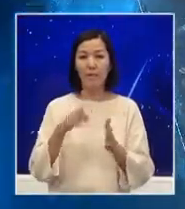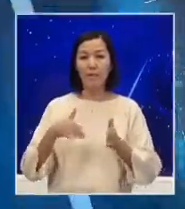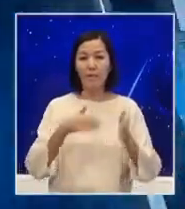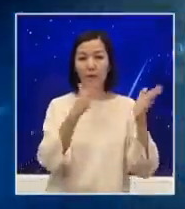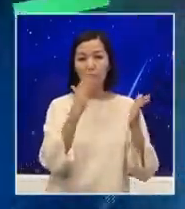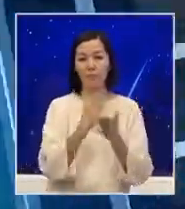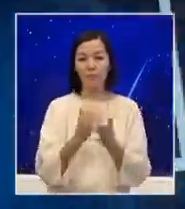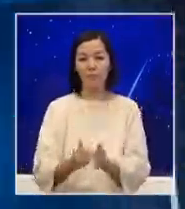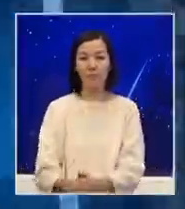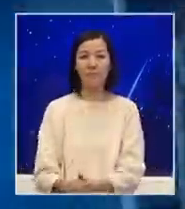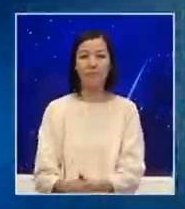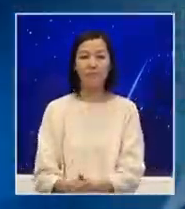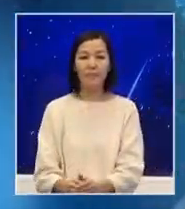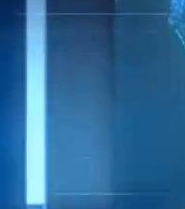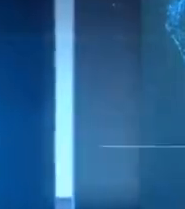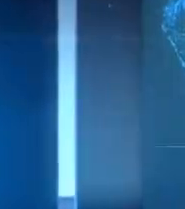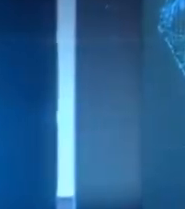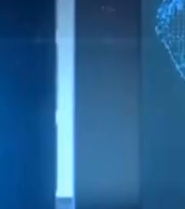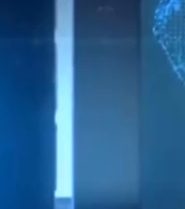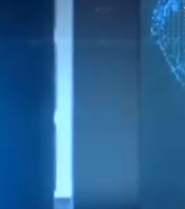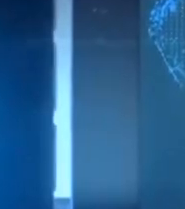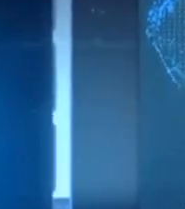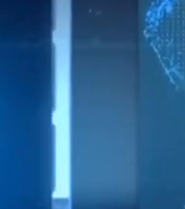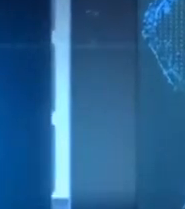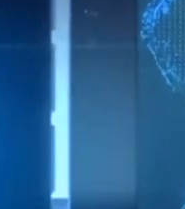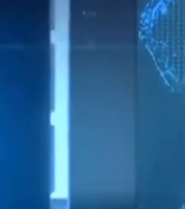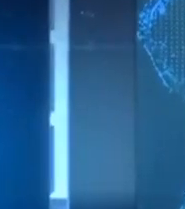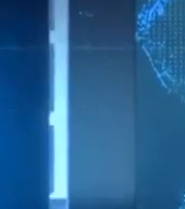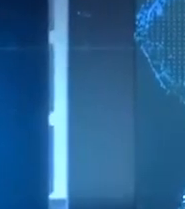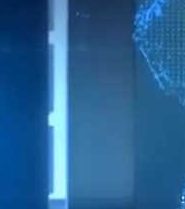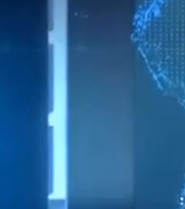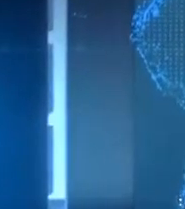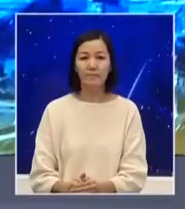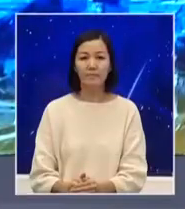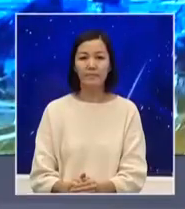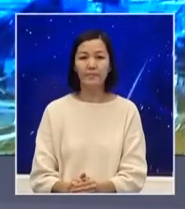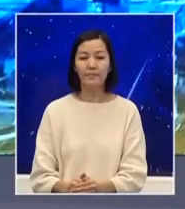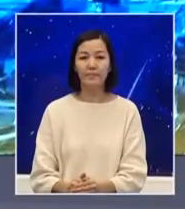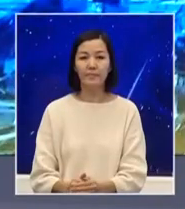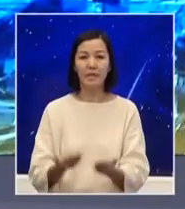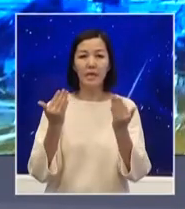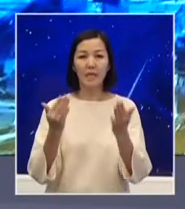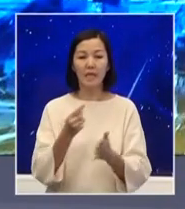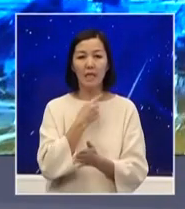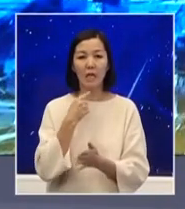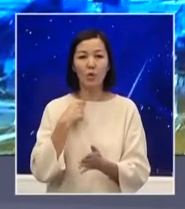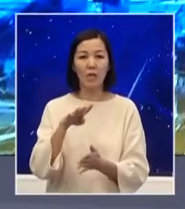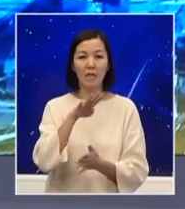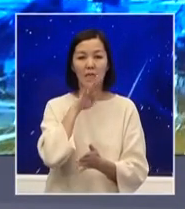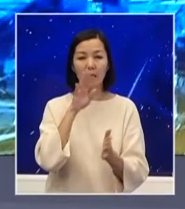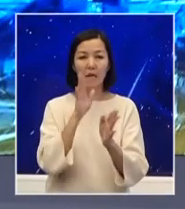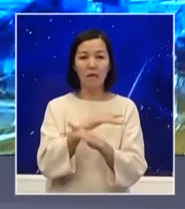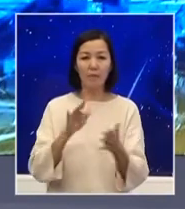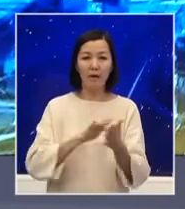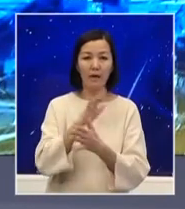Меруерт Қыдырбайқызы, Жайық Құрманбаев, Жетісу телеарнасы. Енді Талдықорған, Текелі